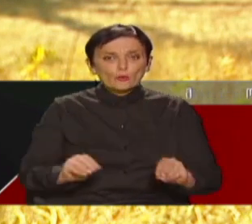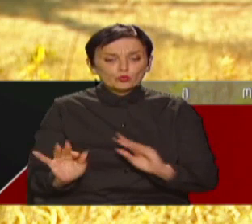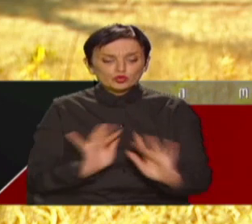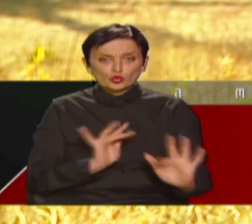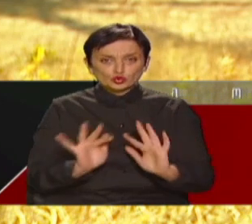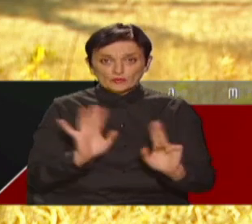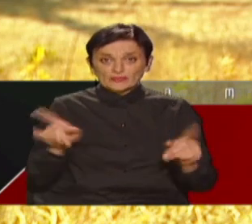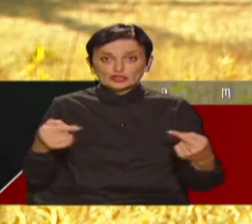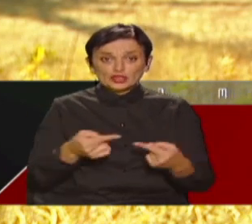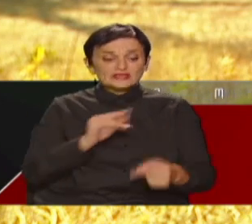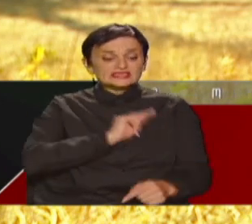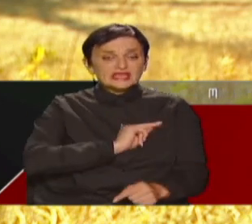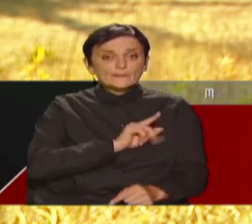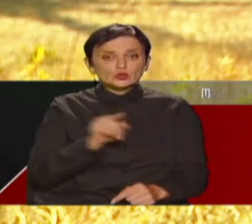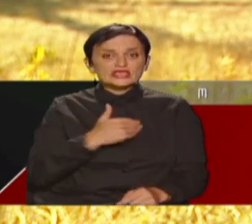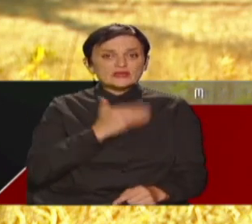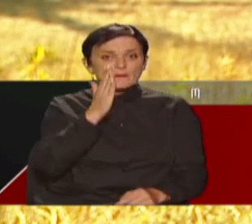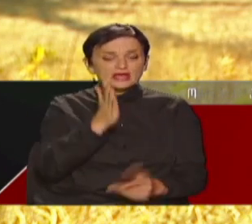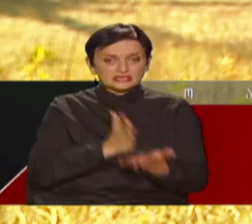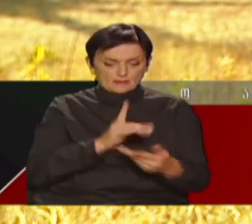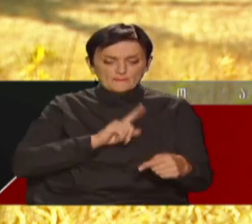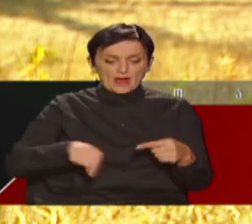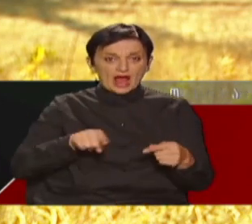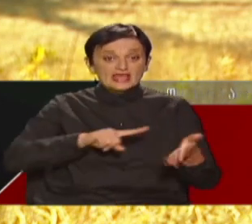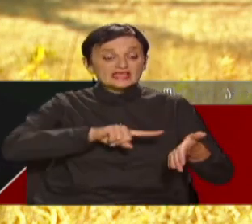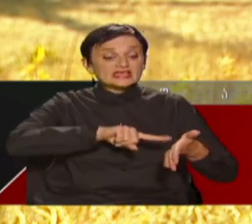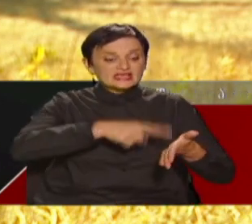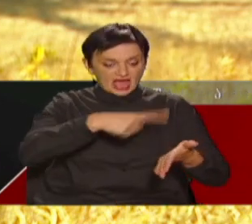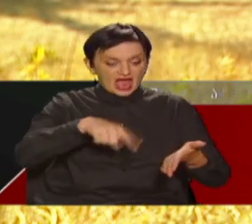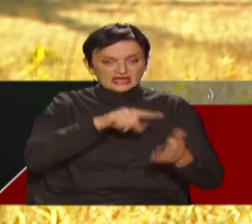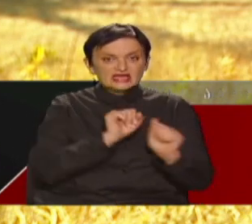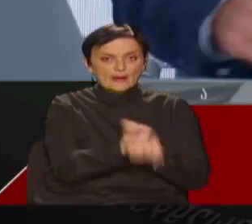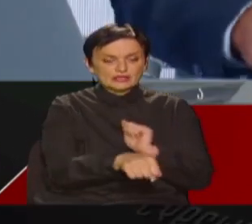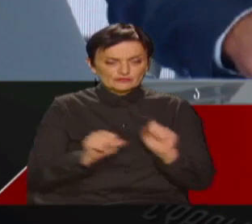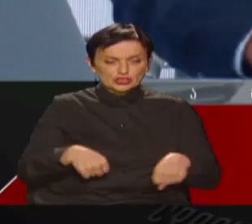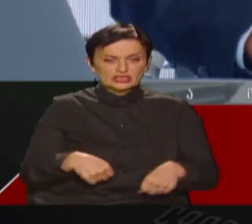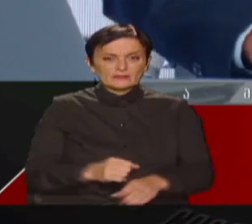da shesabamis samsakhurebs imedi aktu rom male am kerastan gamklavebasat